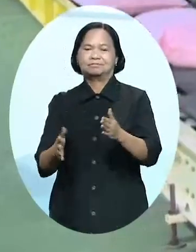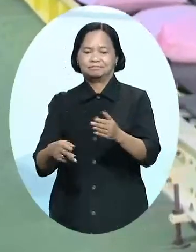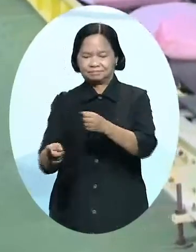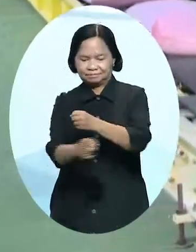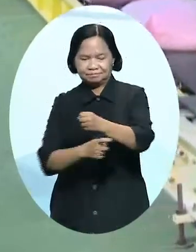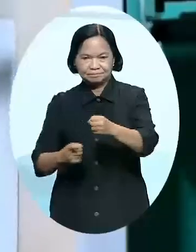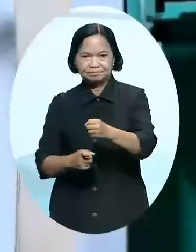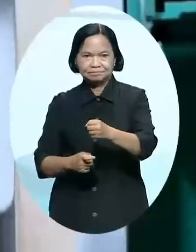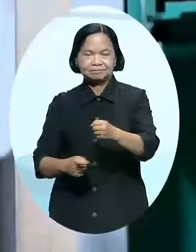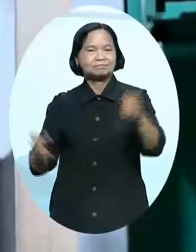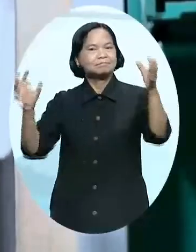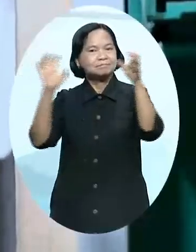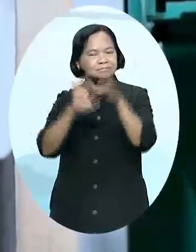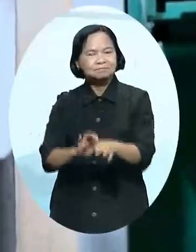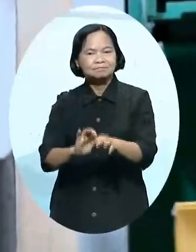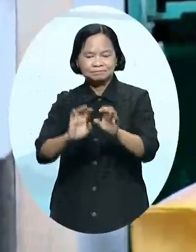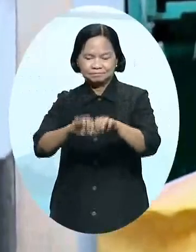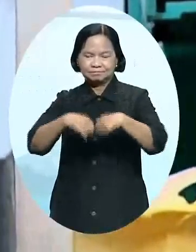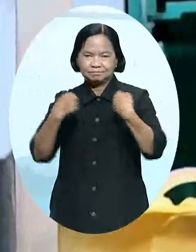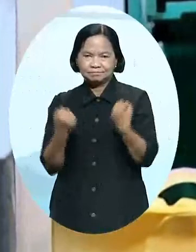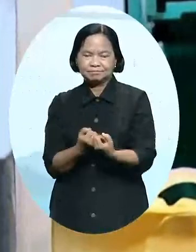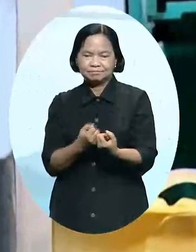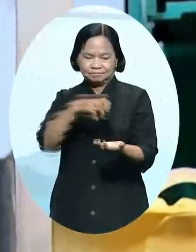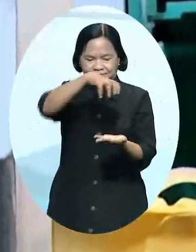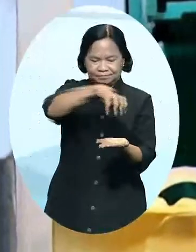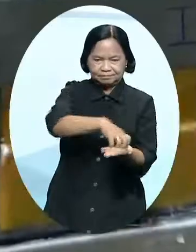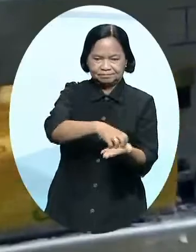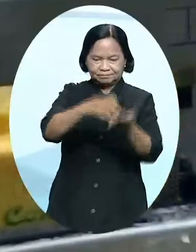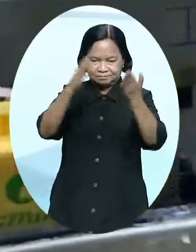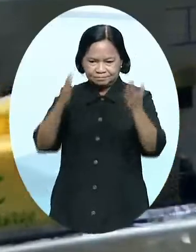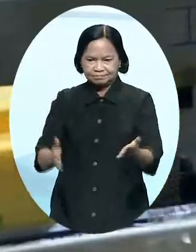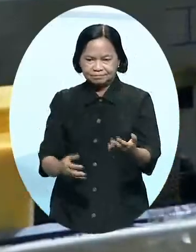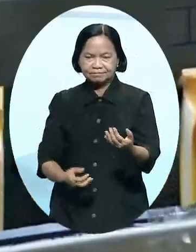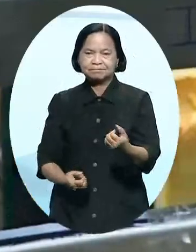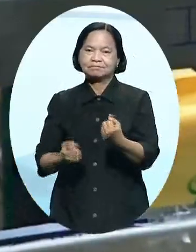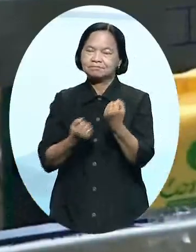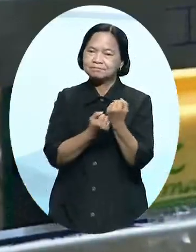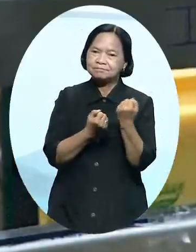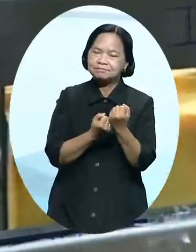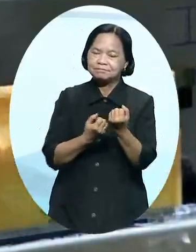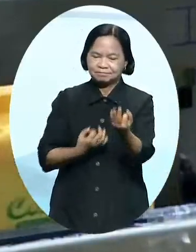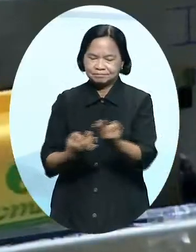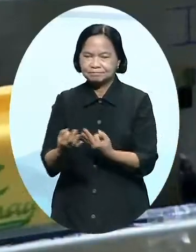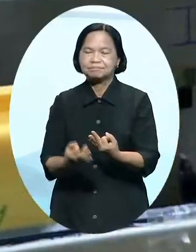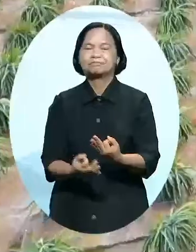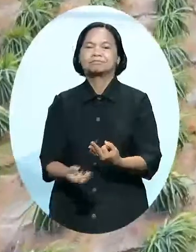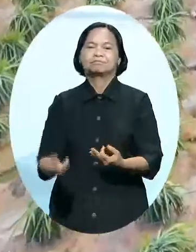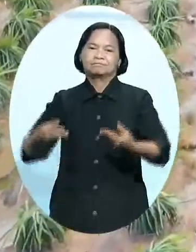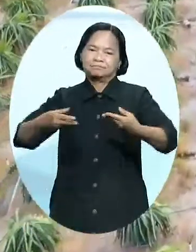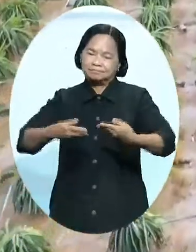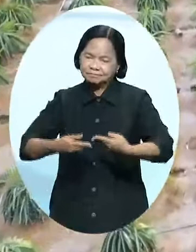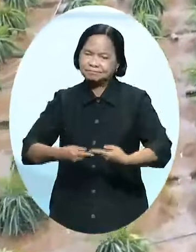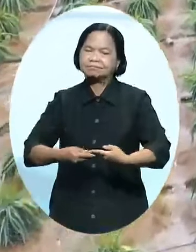qua đã phối hợp tổ chức và tham gia hỗ trợ các địa phương, ngành hàng trong công tác xúc tiến thương mại, xúc tiến đầu tư vào lĩnh vực nông